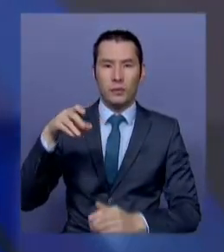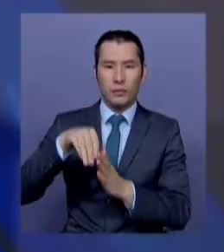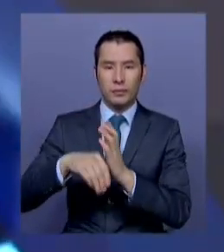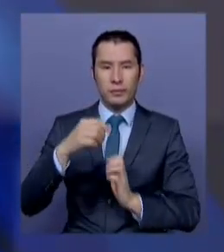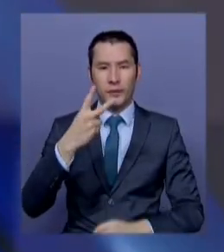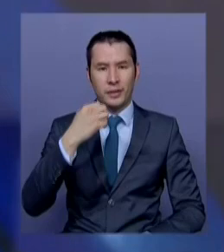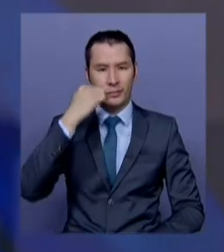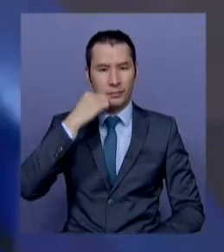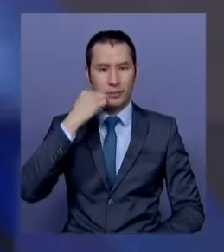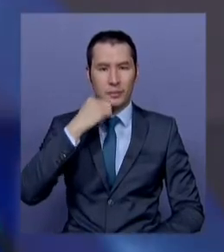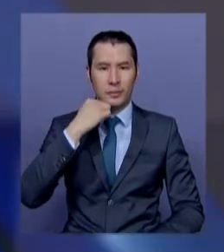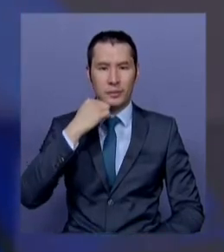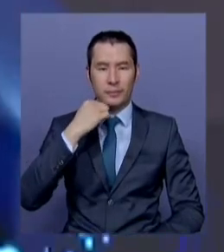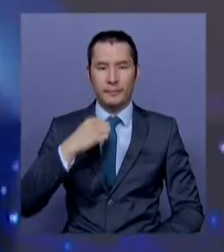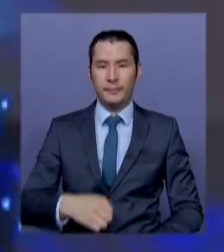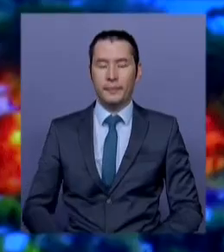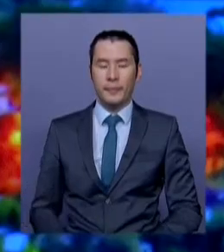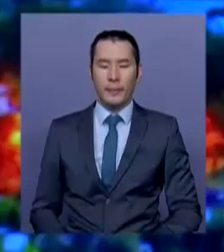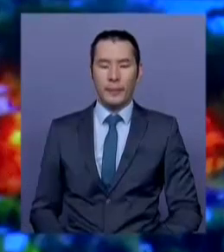адамдар қауіп тобына жататынын ұмытпау керек.